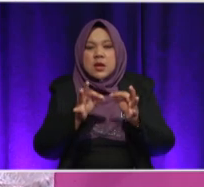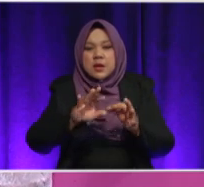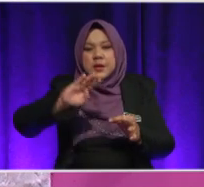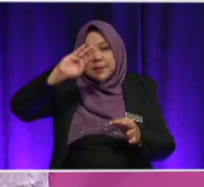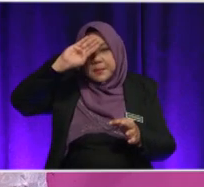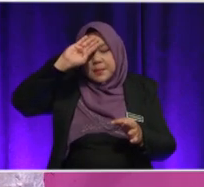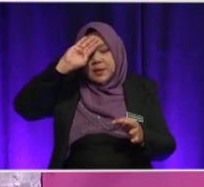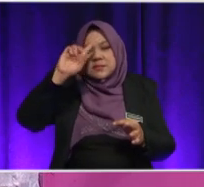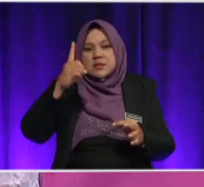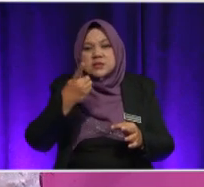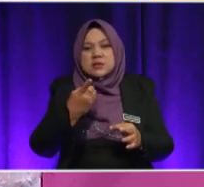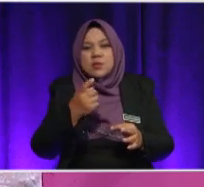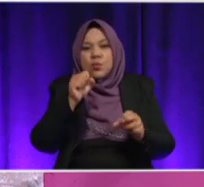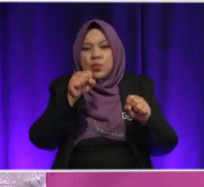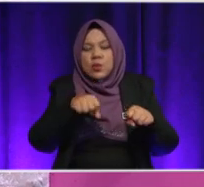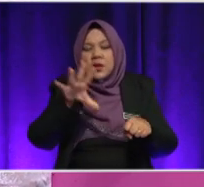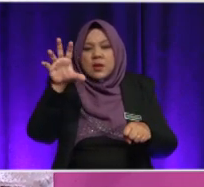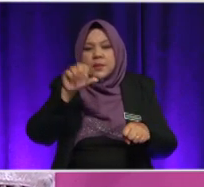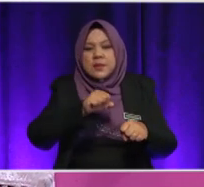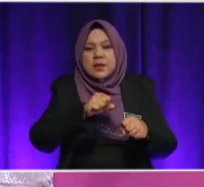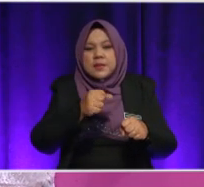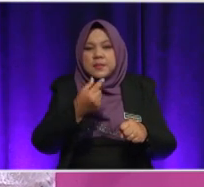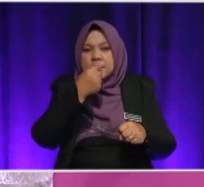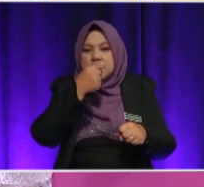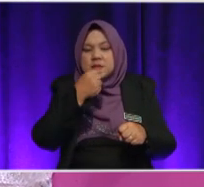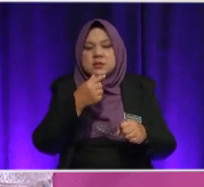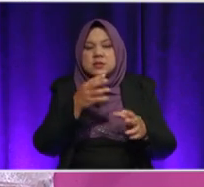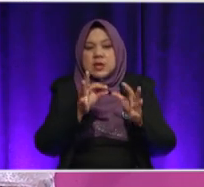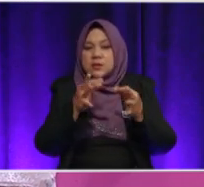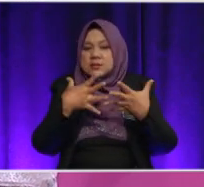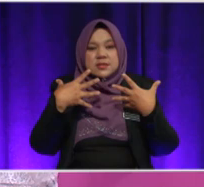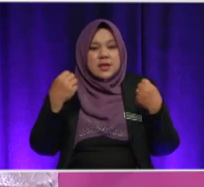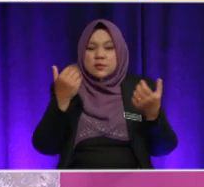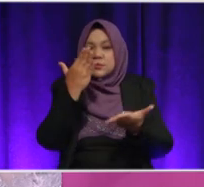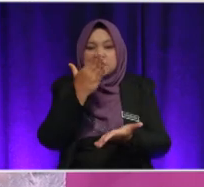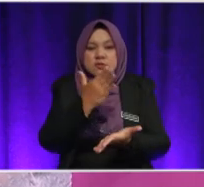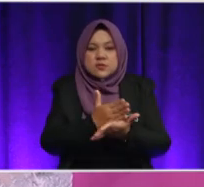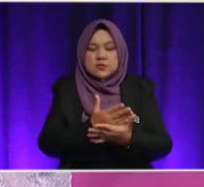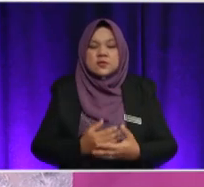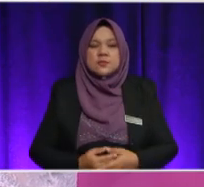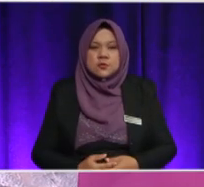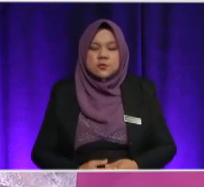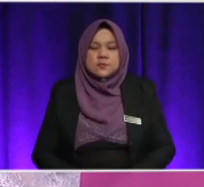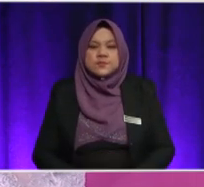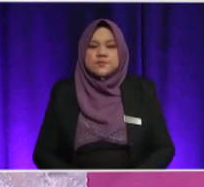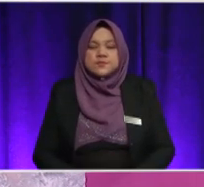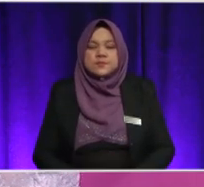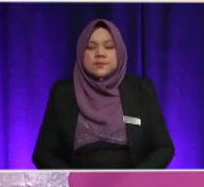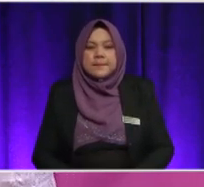saja ke kita boleh ambil obat baru serta mode kita akan berhenti makan Paracetamol atau pilih kita telah sembuh